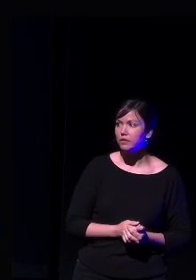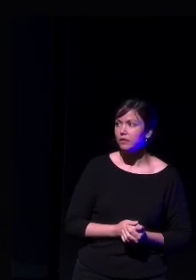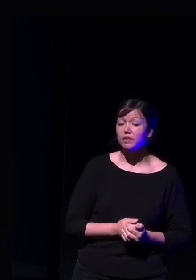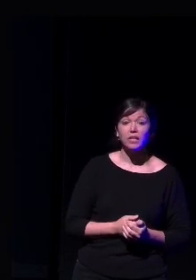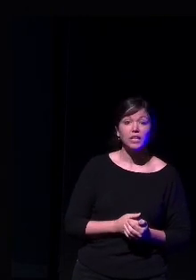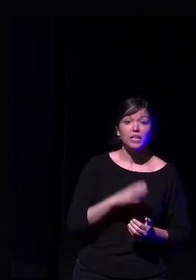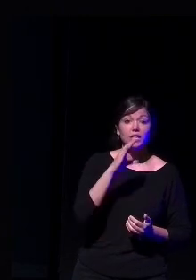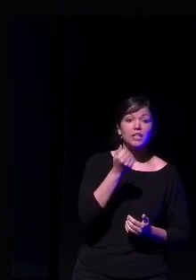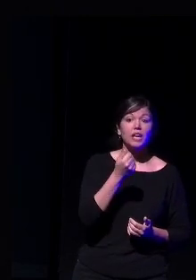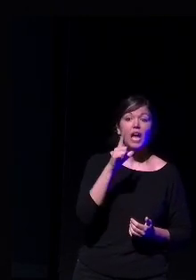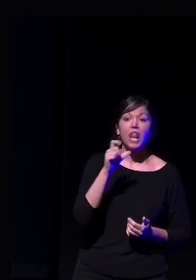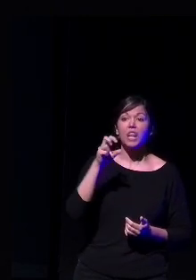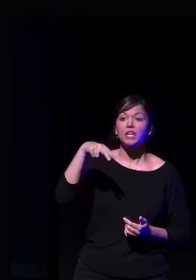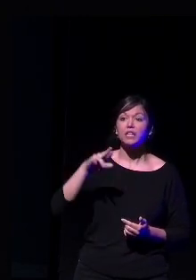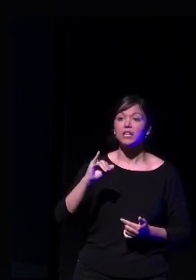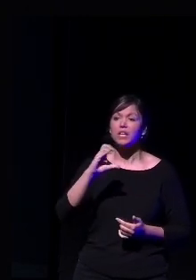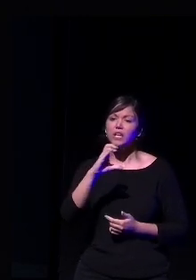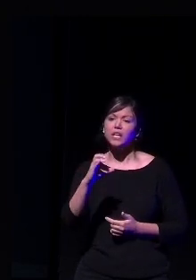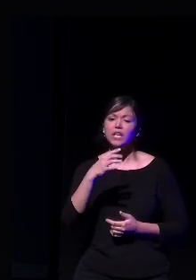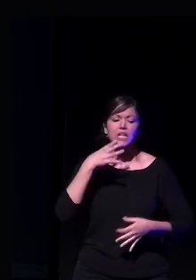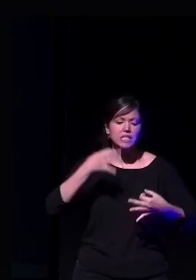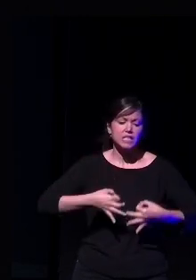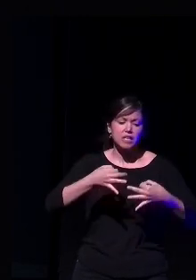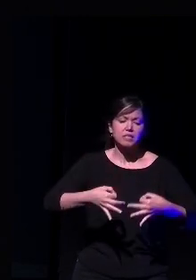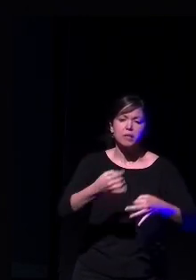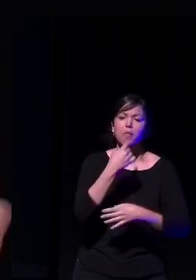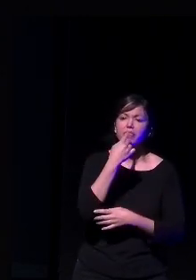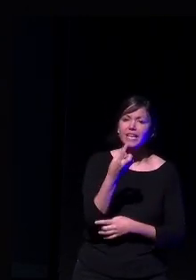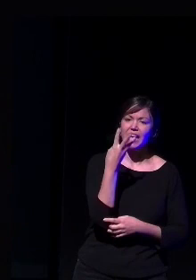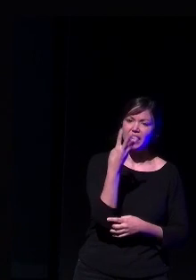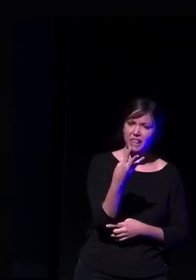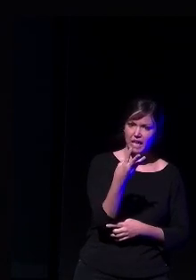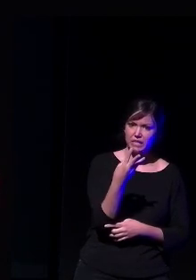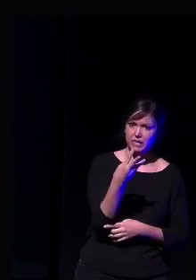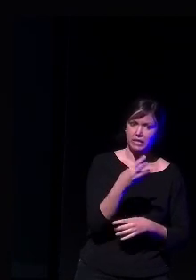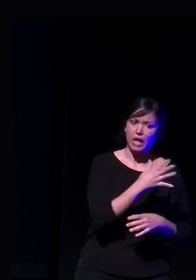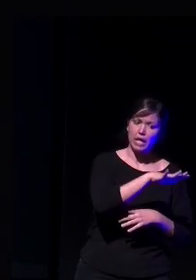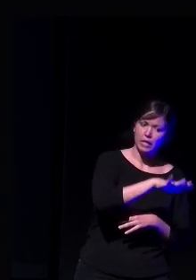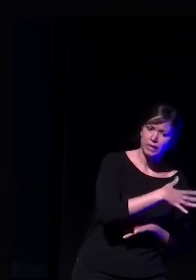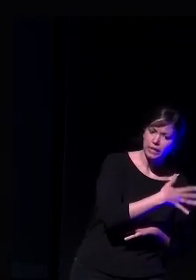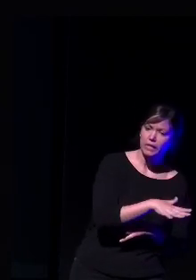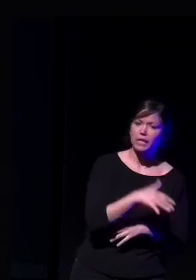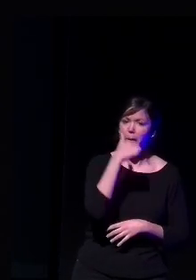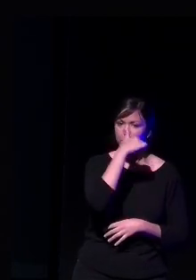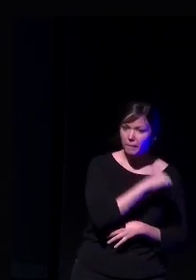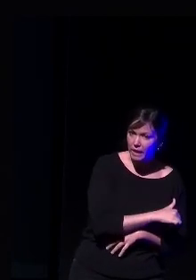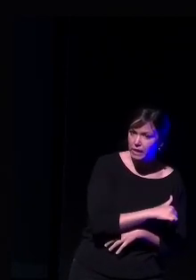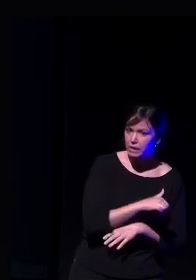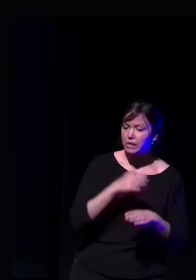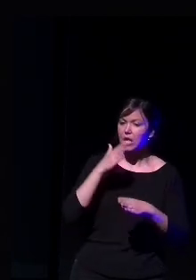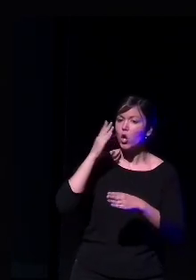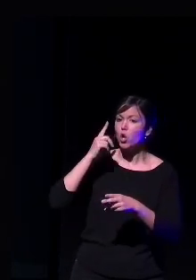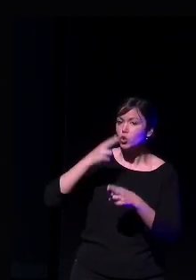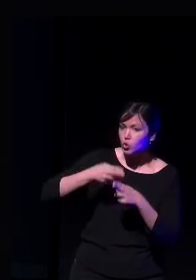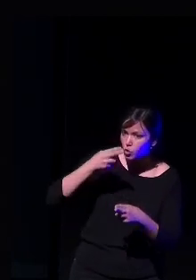Cal Enric sempre dic que té tres potes. La part líquida, la part dels vins, la part sòlida,